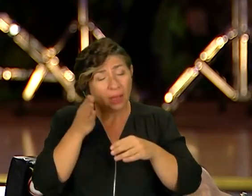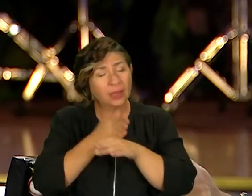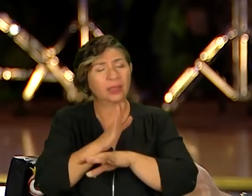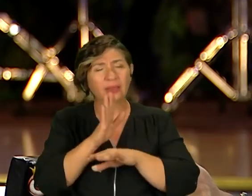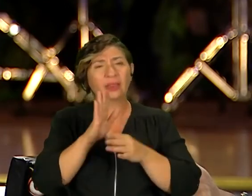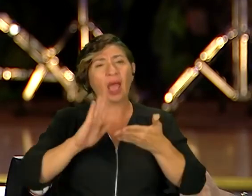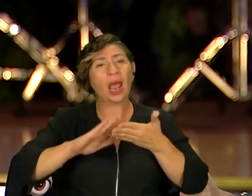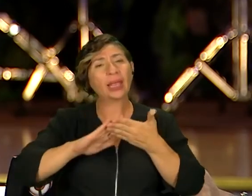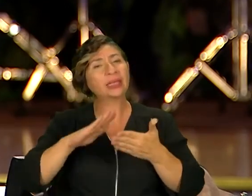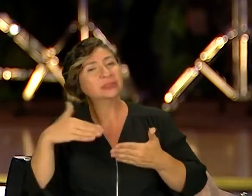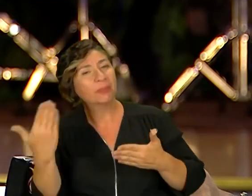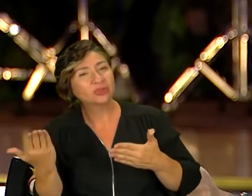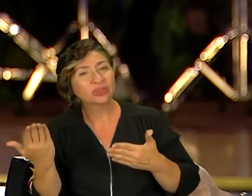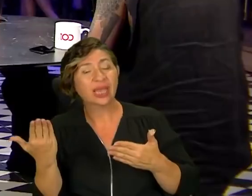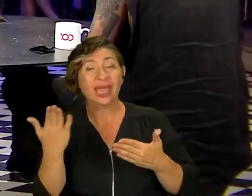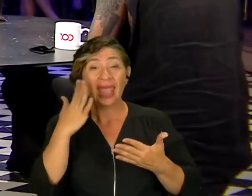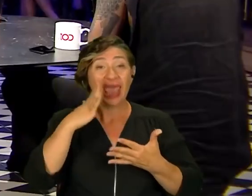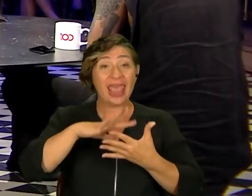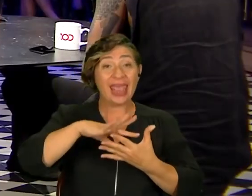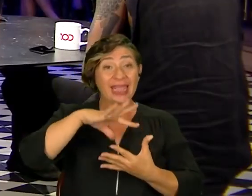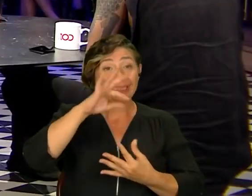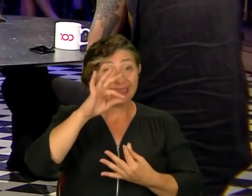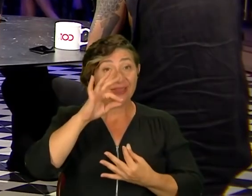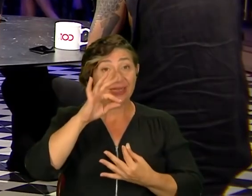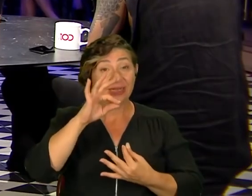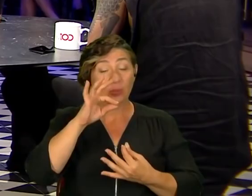hakikaten arkadaşlık başka bir şey. İnsanların